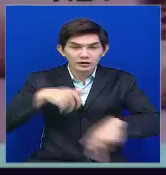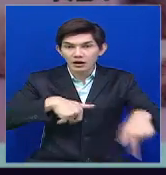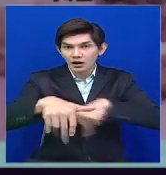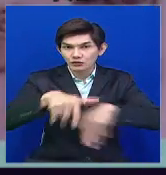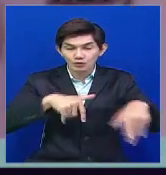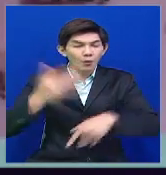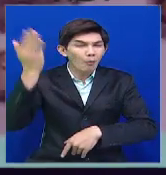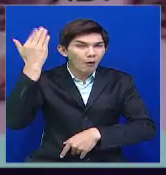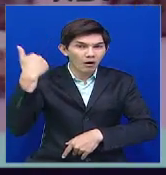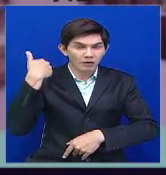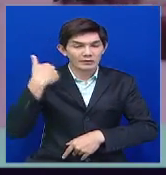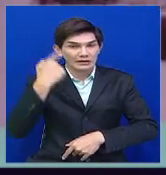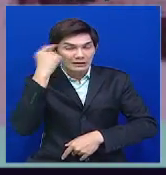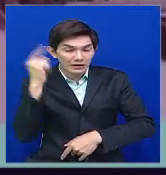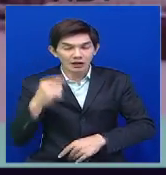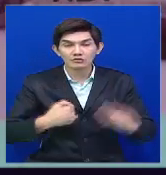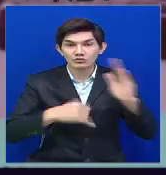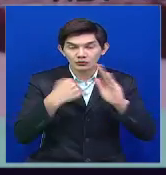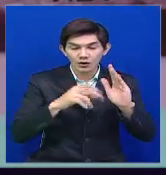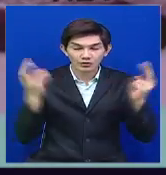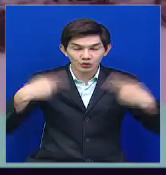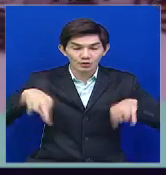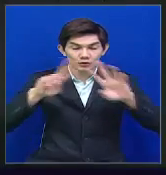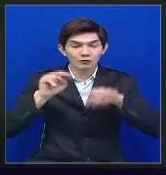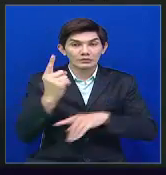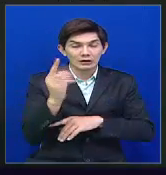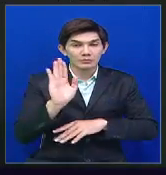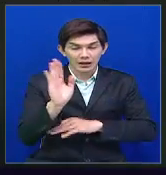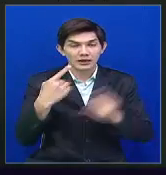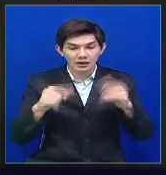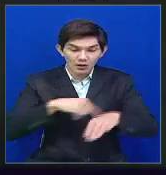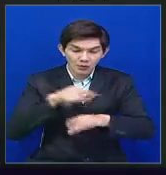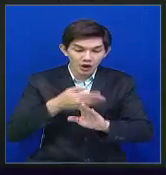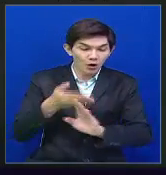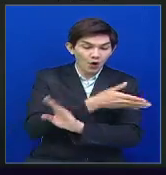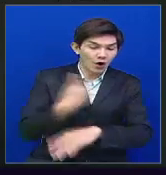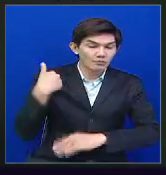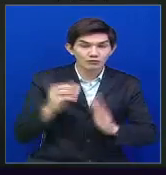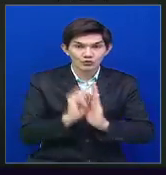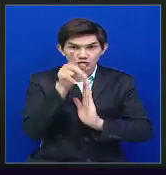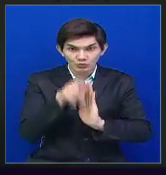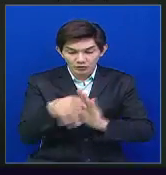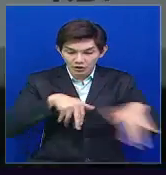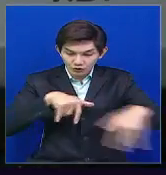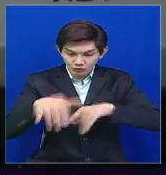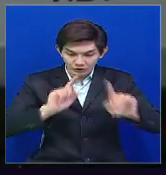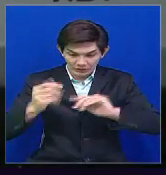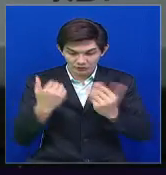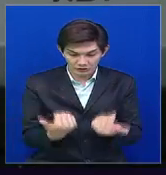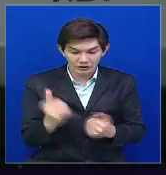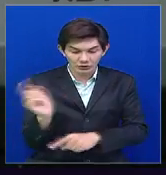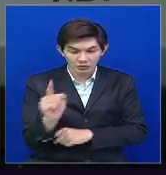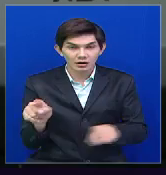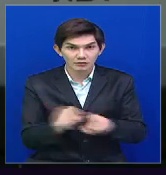มัยทวาราวดีว่าไม่ได้มีแค่ในจังหวัดนครปฐมเท่านั้นแต่ห้วงเวลาหนึ่งที่สุพรรณบุรีชุมชนทวาราวดีที่นี่เองก็